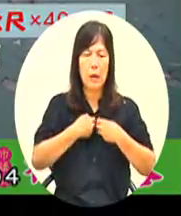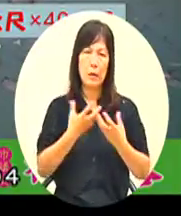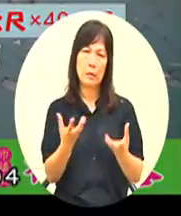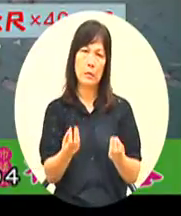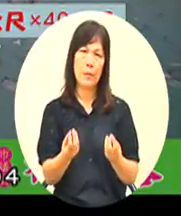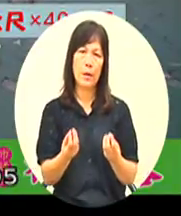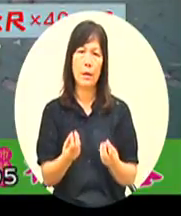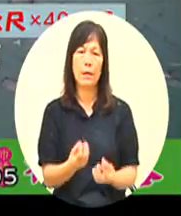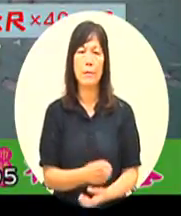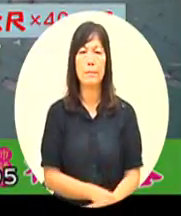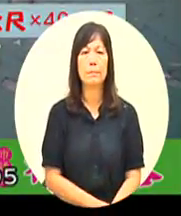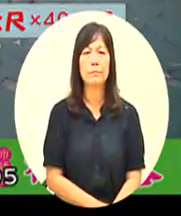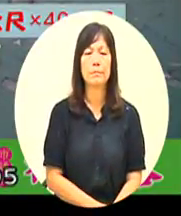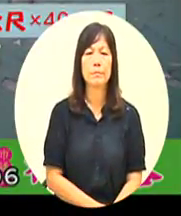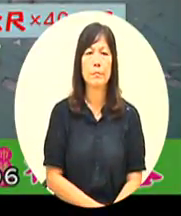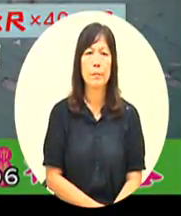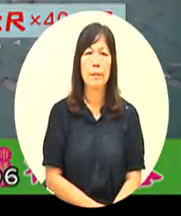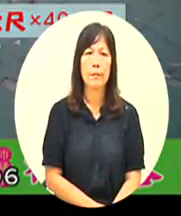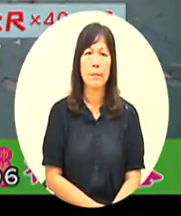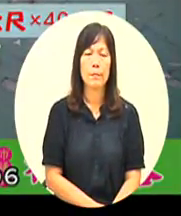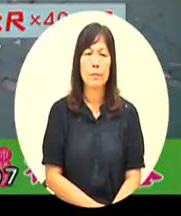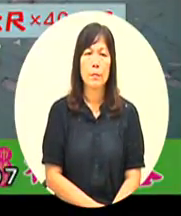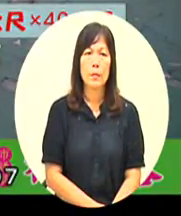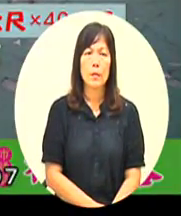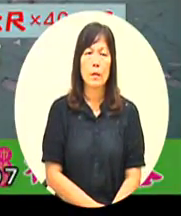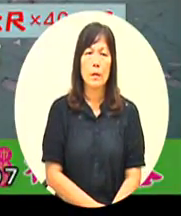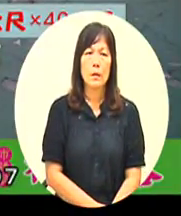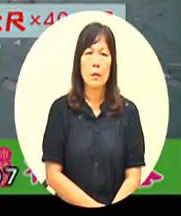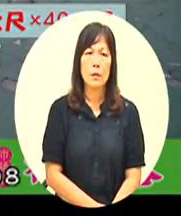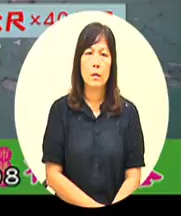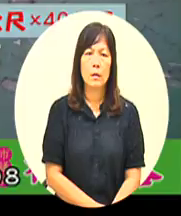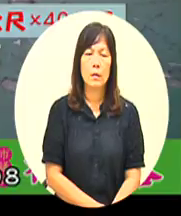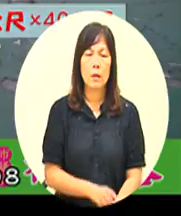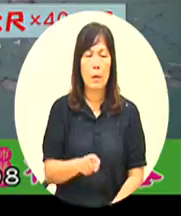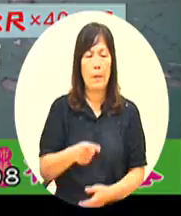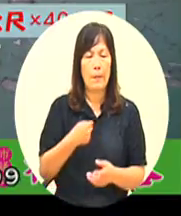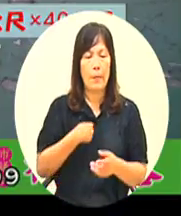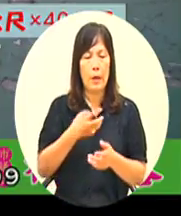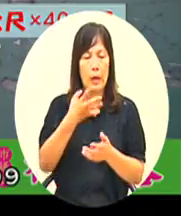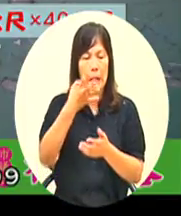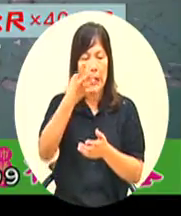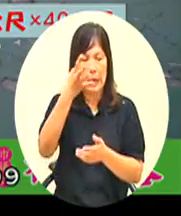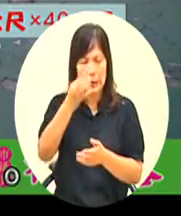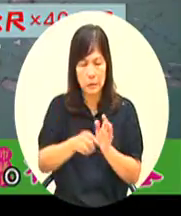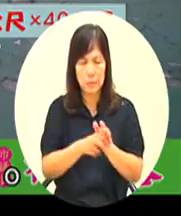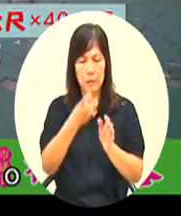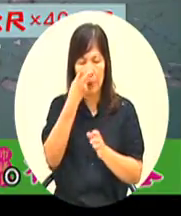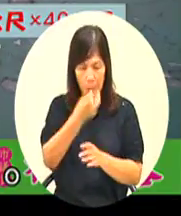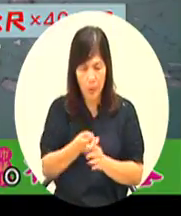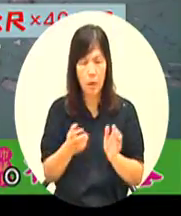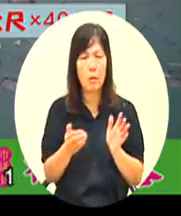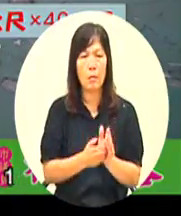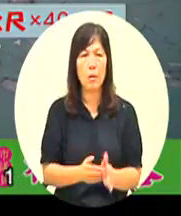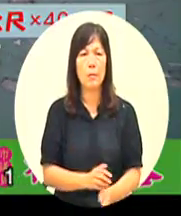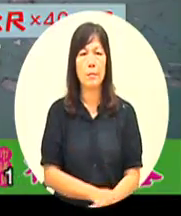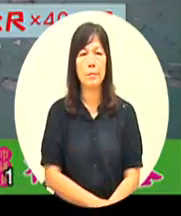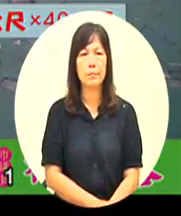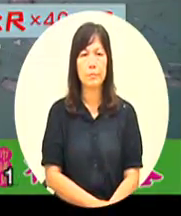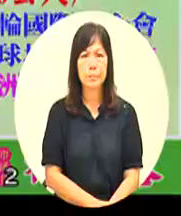的练习的球场，所以啊也经过我们多次的去会刊啊，